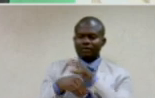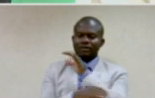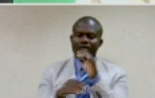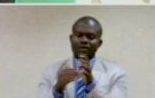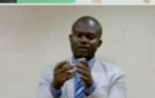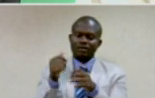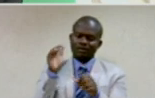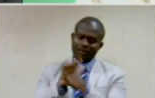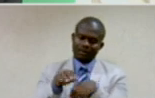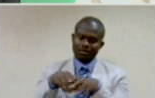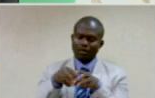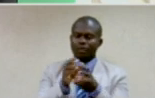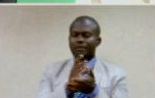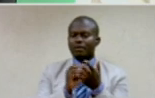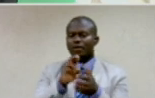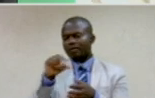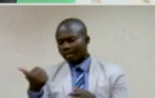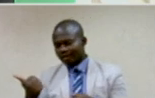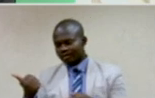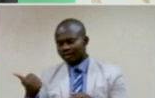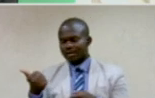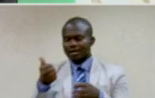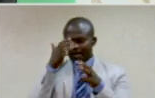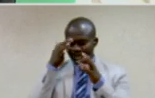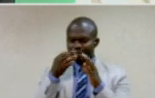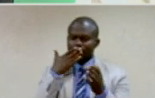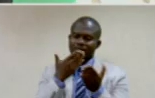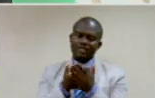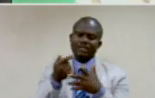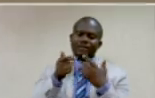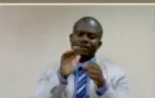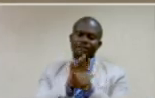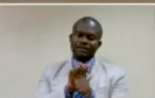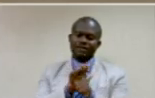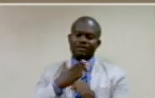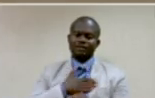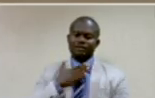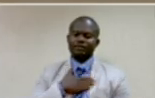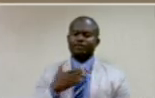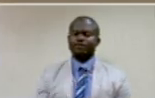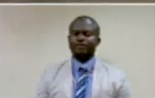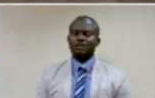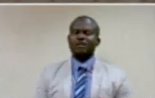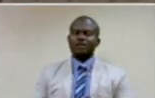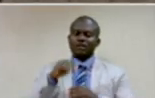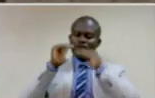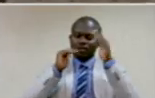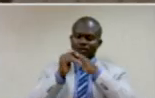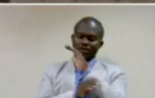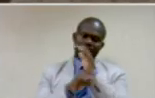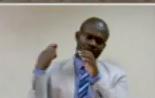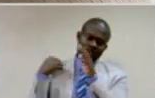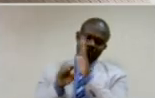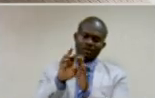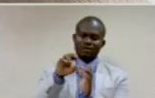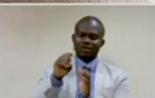menshi mu buryo bumwe cyangwa ubundi. Hari ingamba nziza kandi hari ibyakozwe byinshi twashimye. Urwego rw'igihugu rushinzwe iterambere